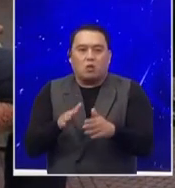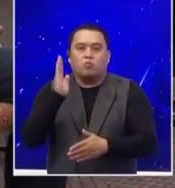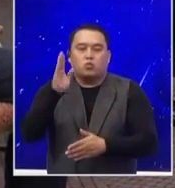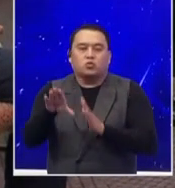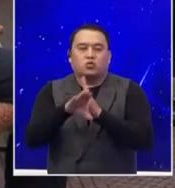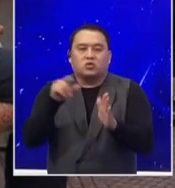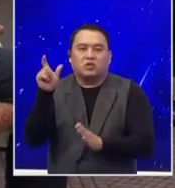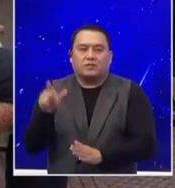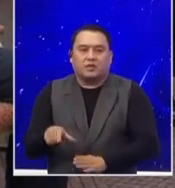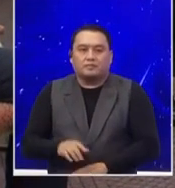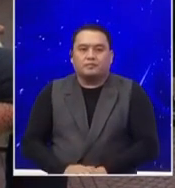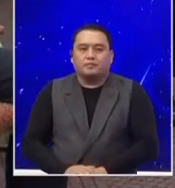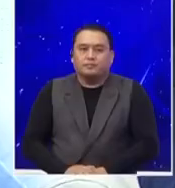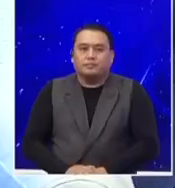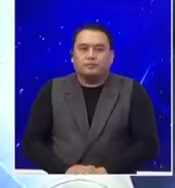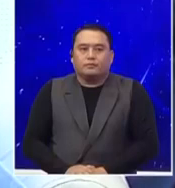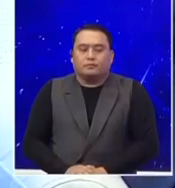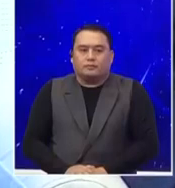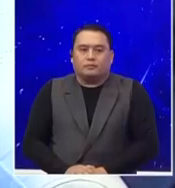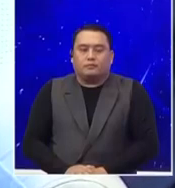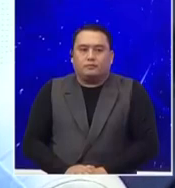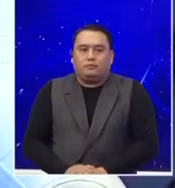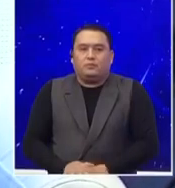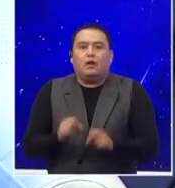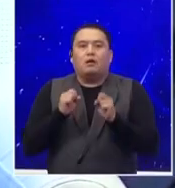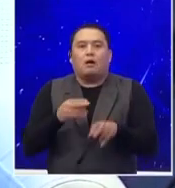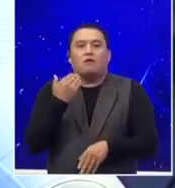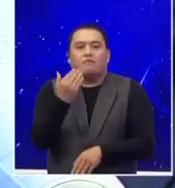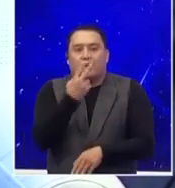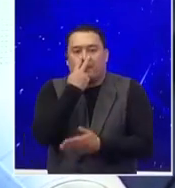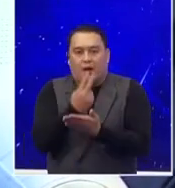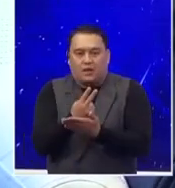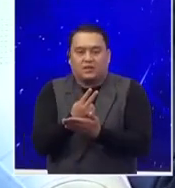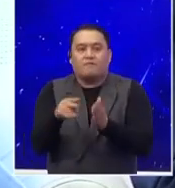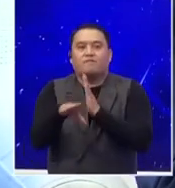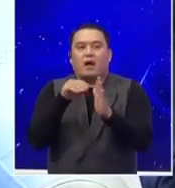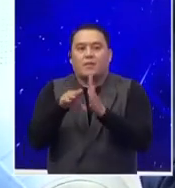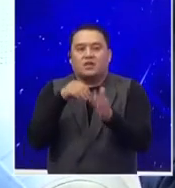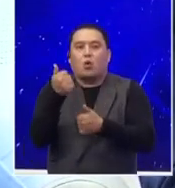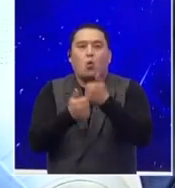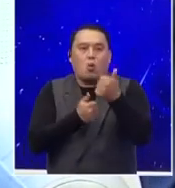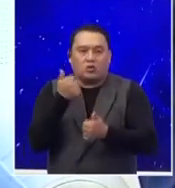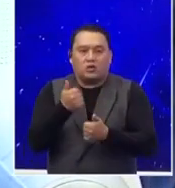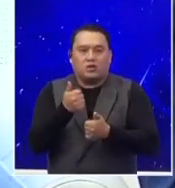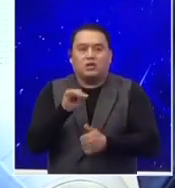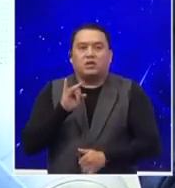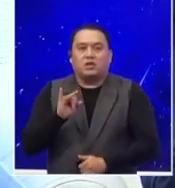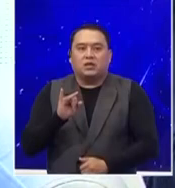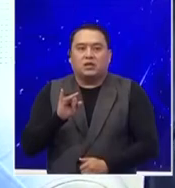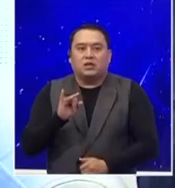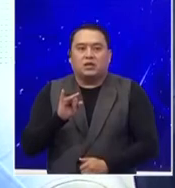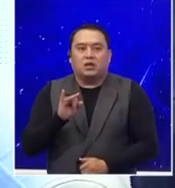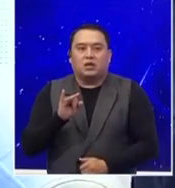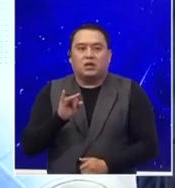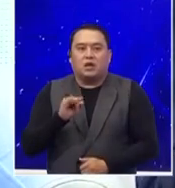будущих депутатов, считает Амандык Баталов. Как вы себя покажете во время предвыборной гонки, да? Вот,